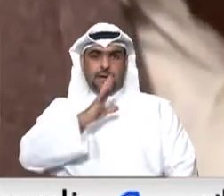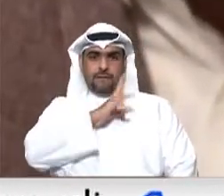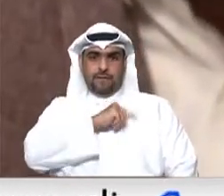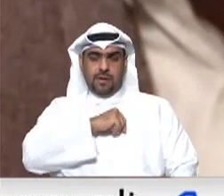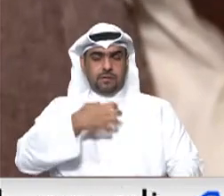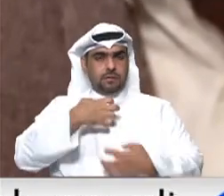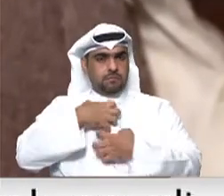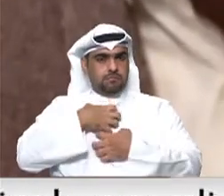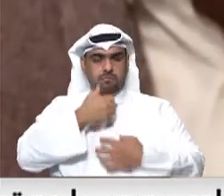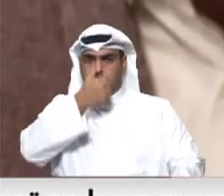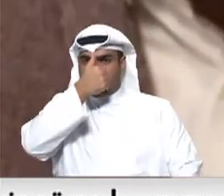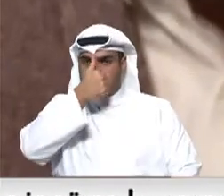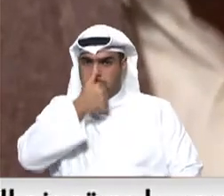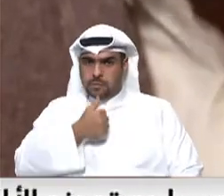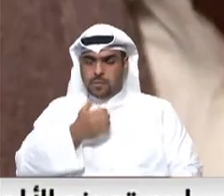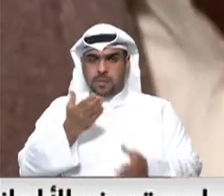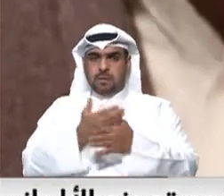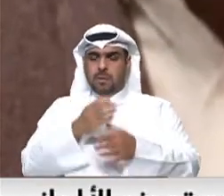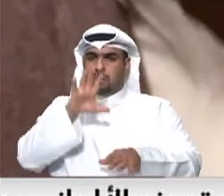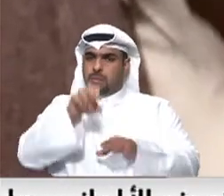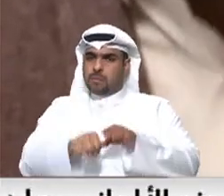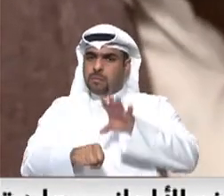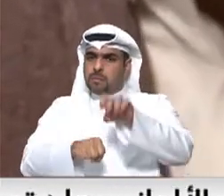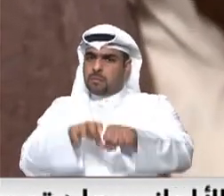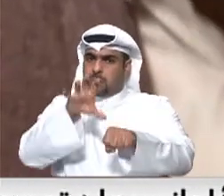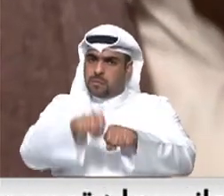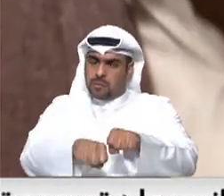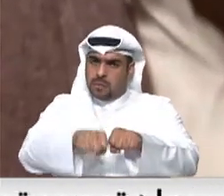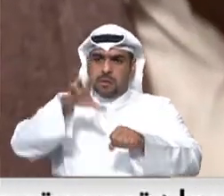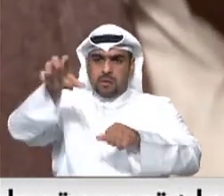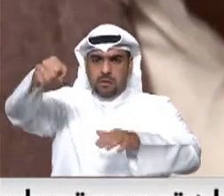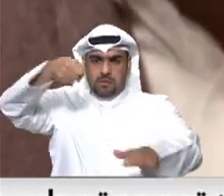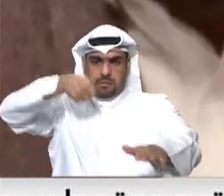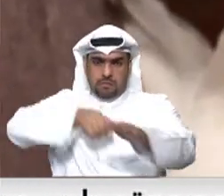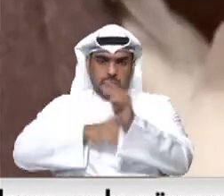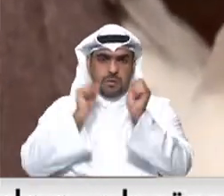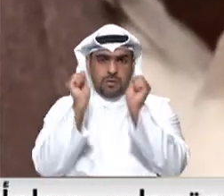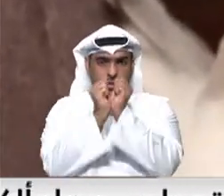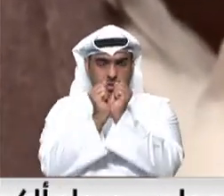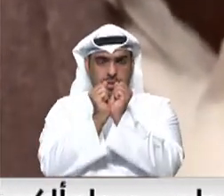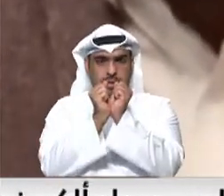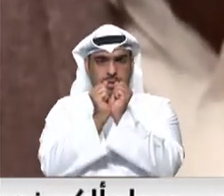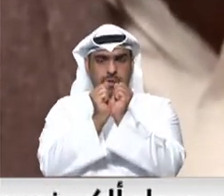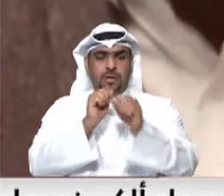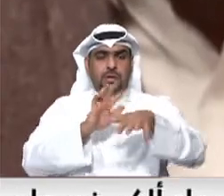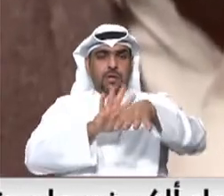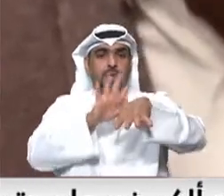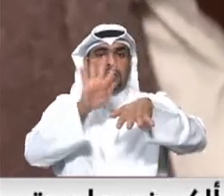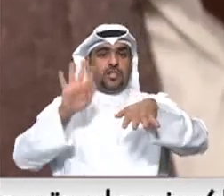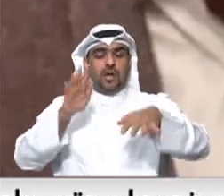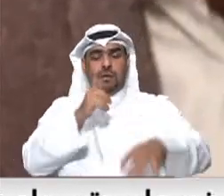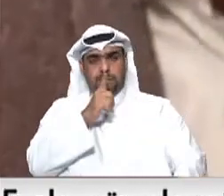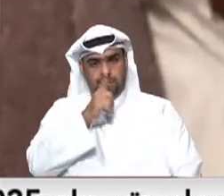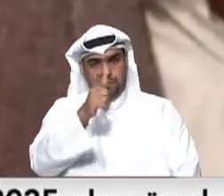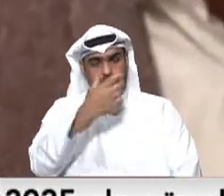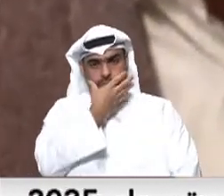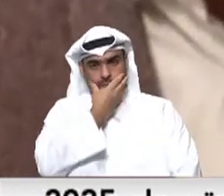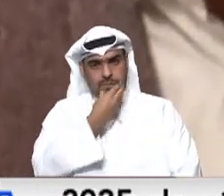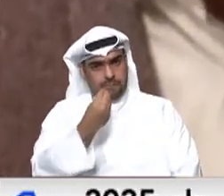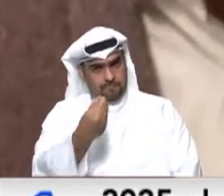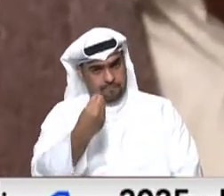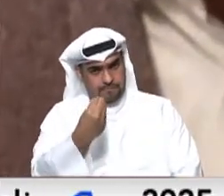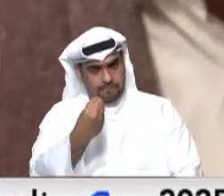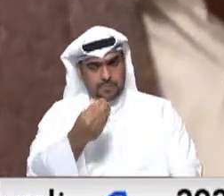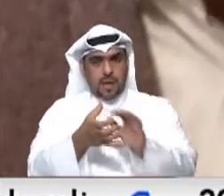شمال الضفة الغربية، فيما توعد مدينة نابلس بعملية مماثلة التي يتواجد فيها أيضا